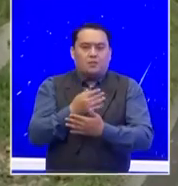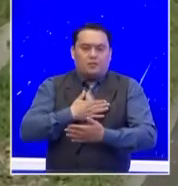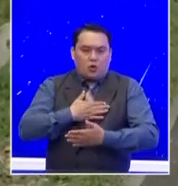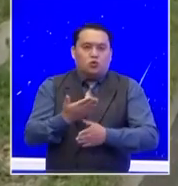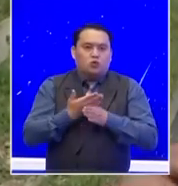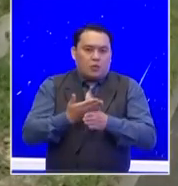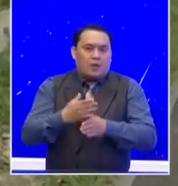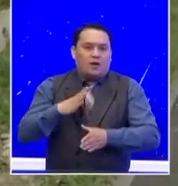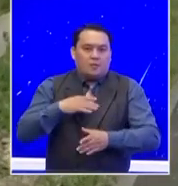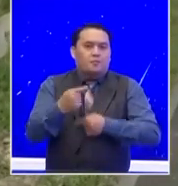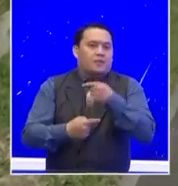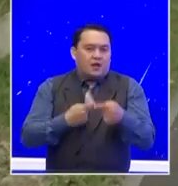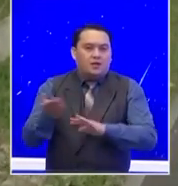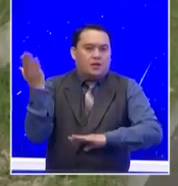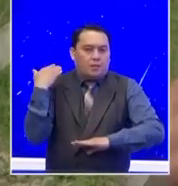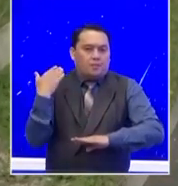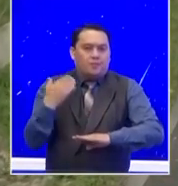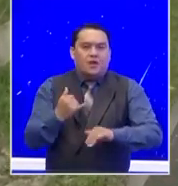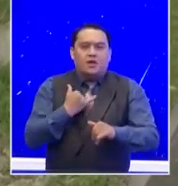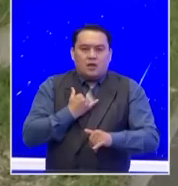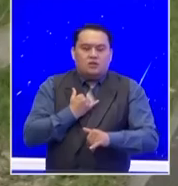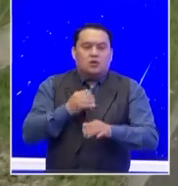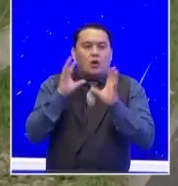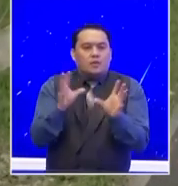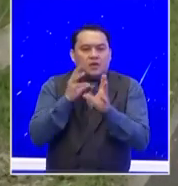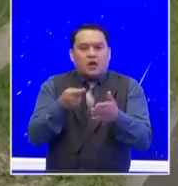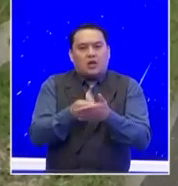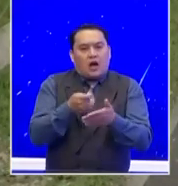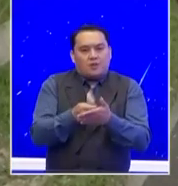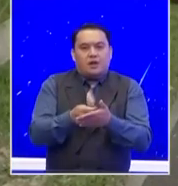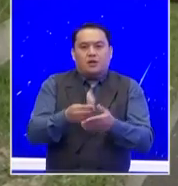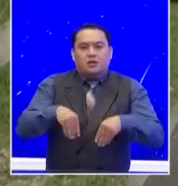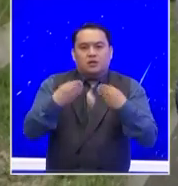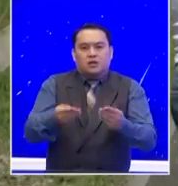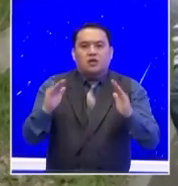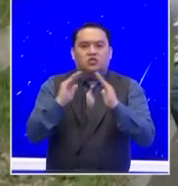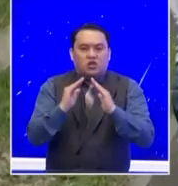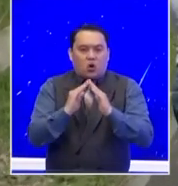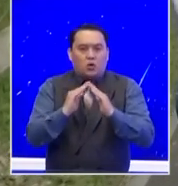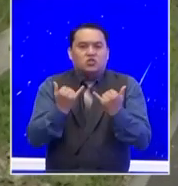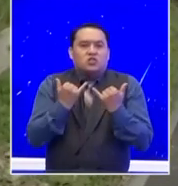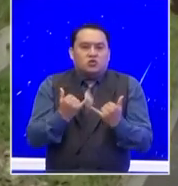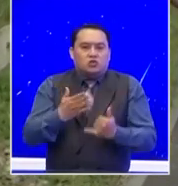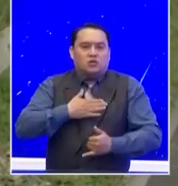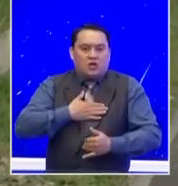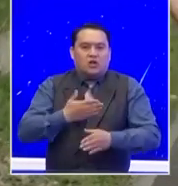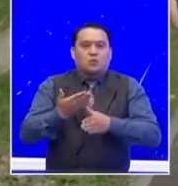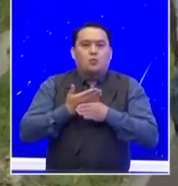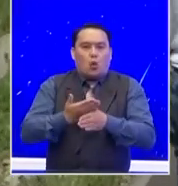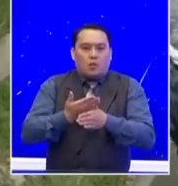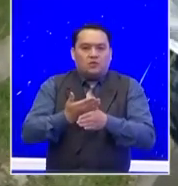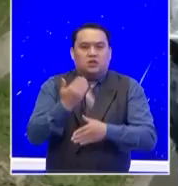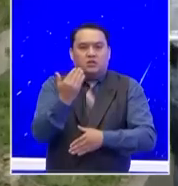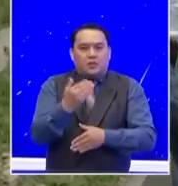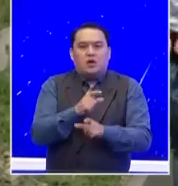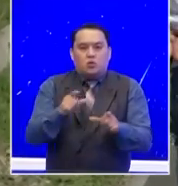азербайджанцам, нашим предкам. Они нас приютили, накормили, дали кровь. Сегодня пришла наша очередь